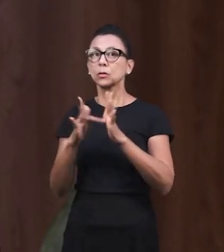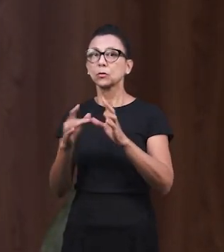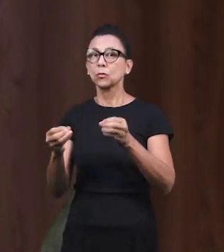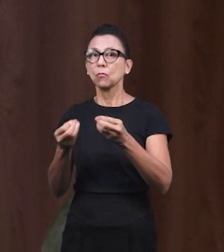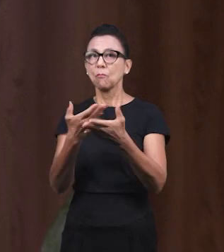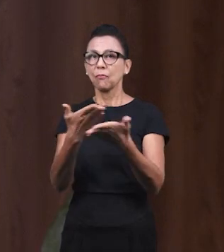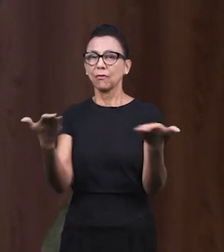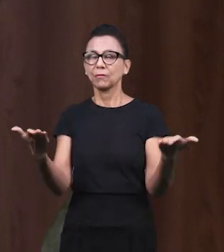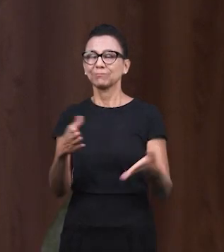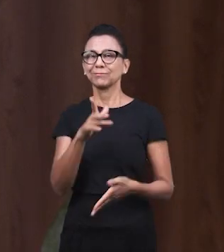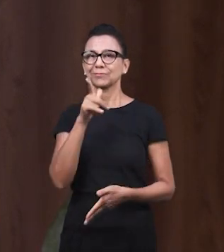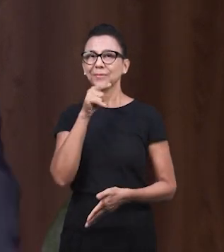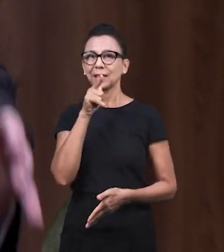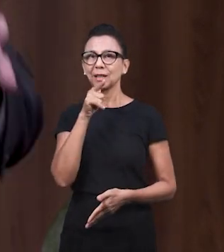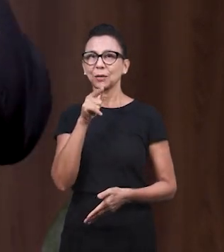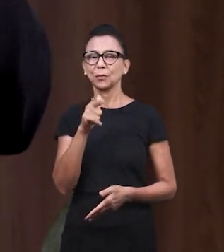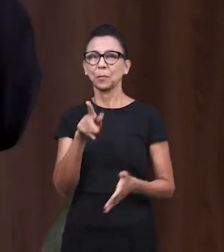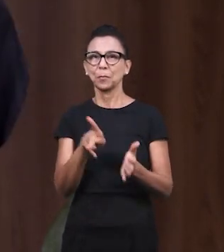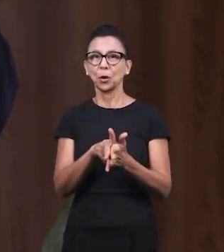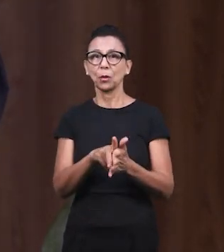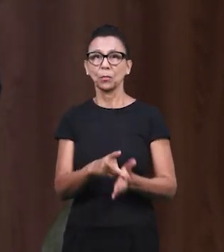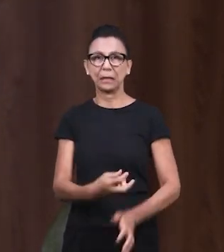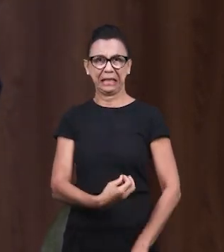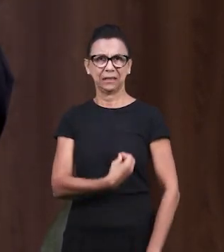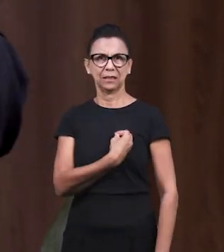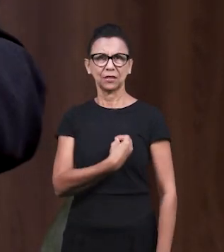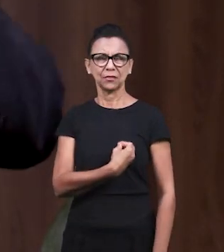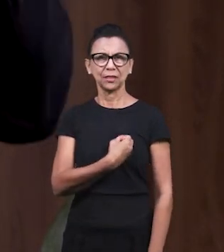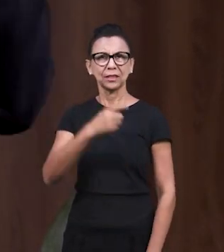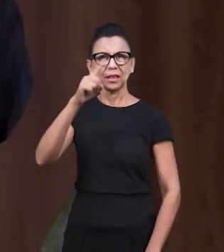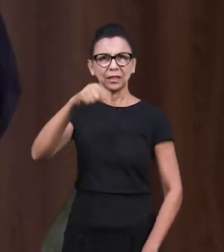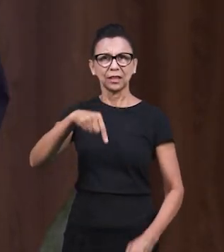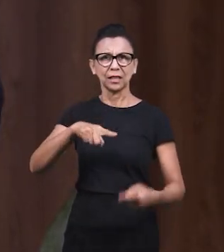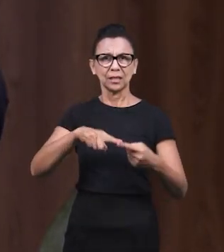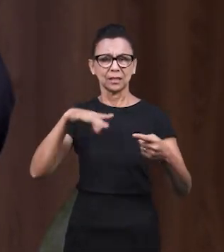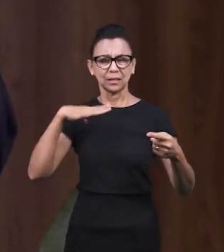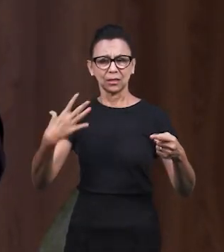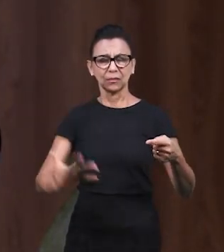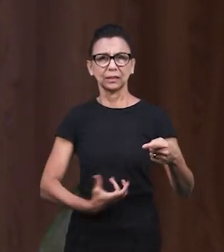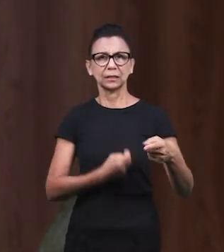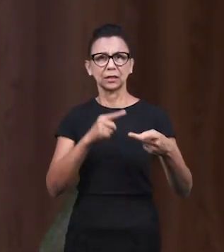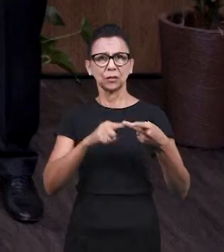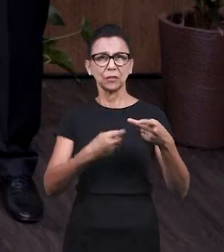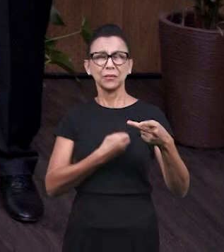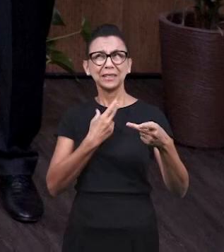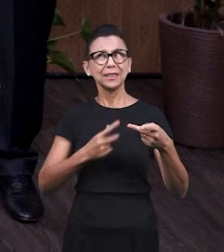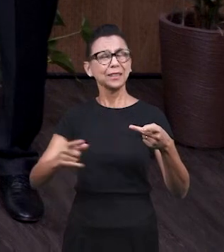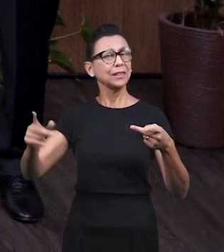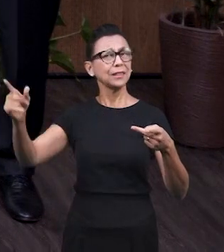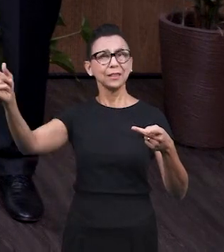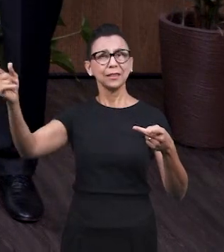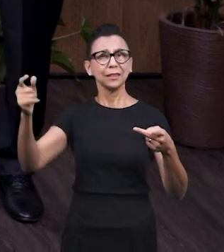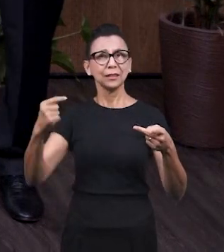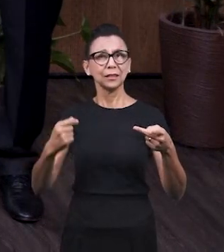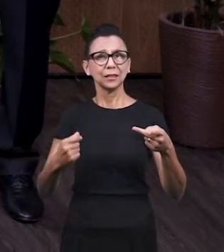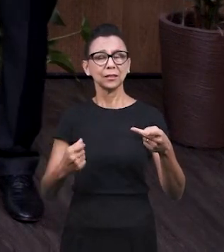vie. C'est le salut, c'est la vie éternelle, c'est une vie rachetée.